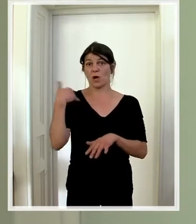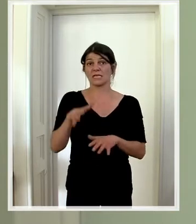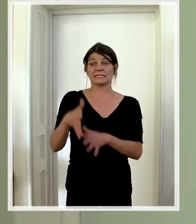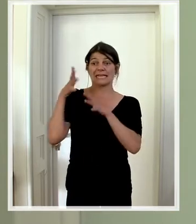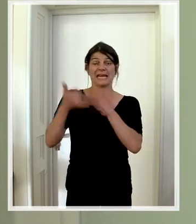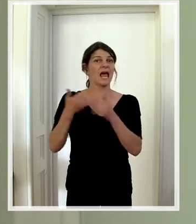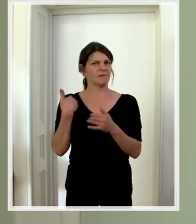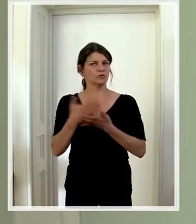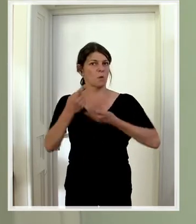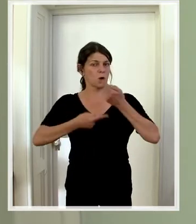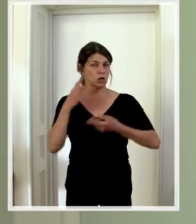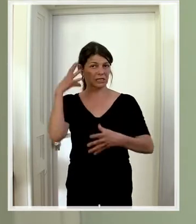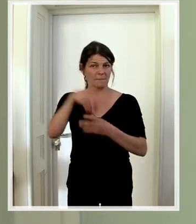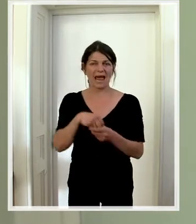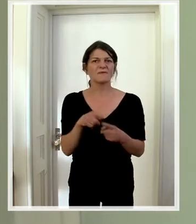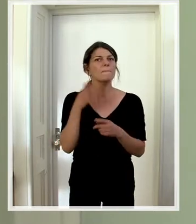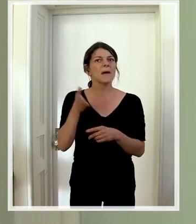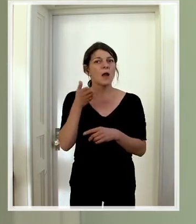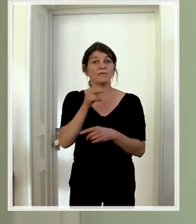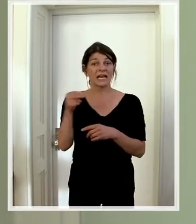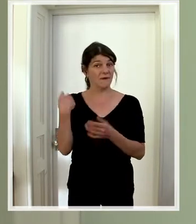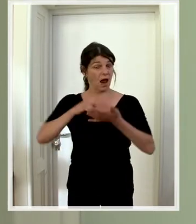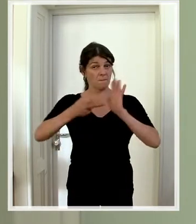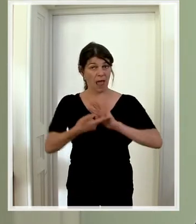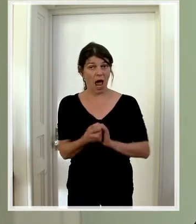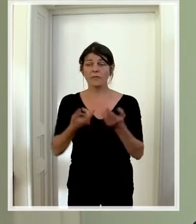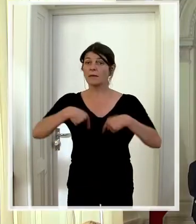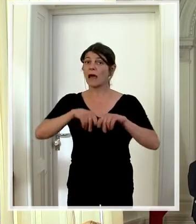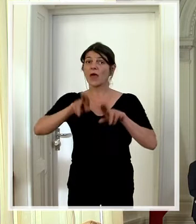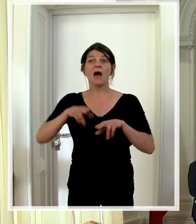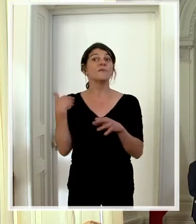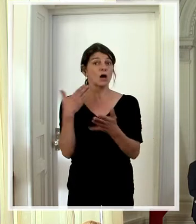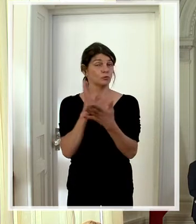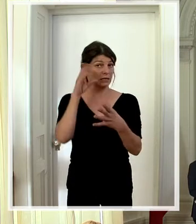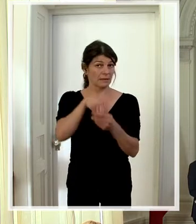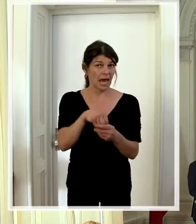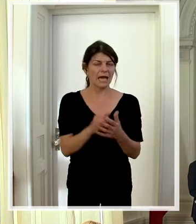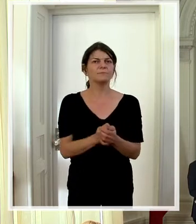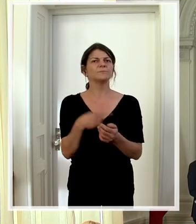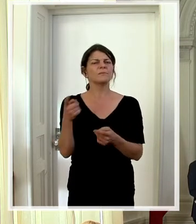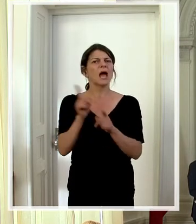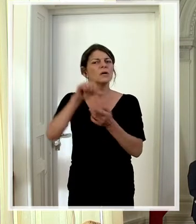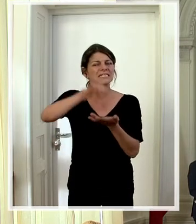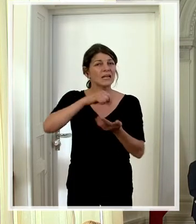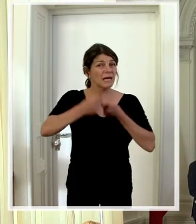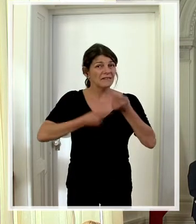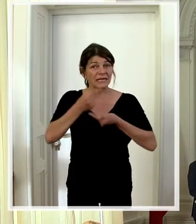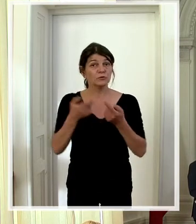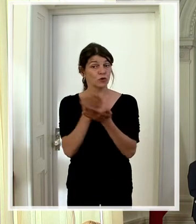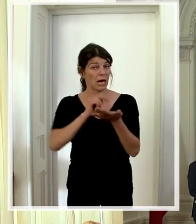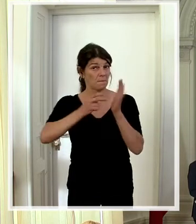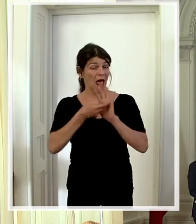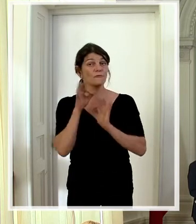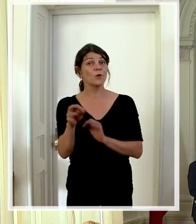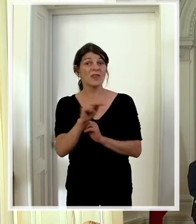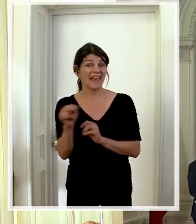eingebunden, wo man den Bahnhof Nendlen geplant hat. Der Gemeinderat war dort eingebunden und hat eine Zentrumsentwicklung auch in Nendlen geplant. Und damals